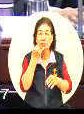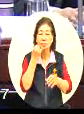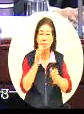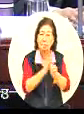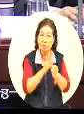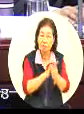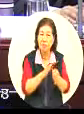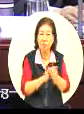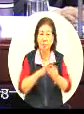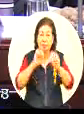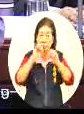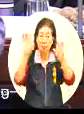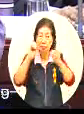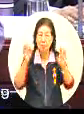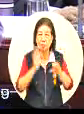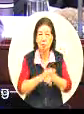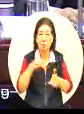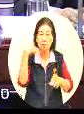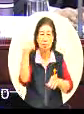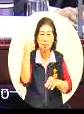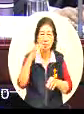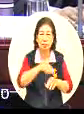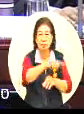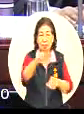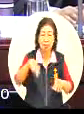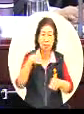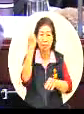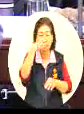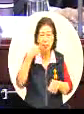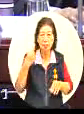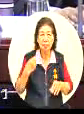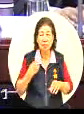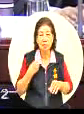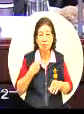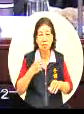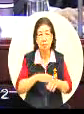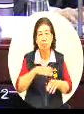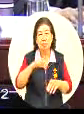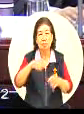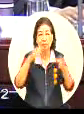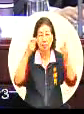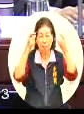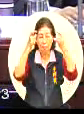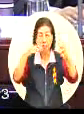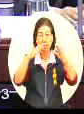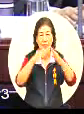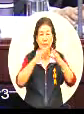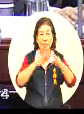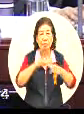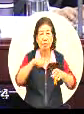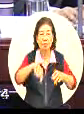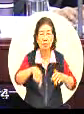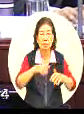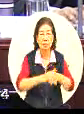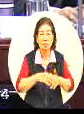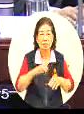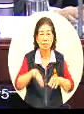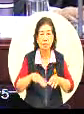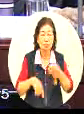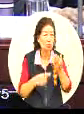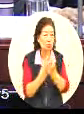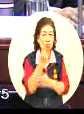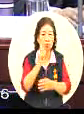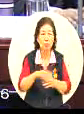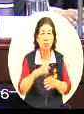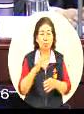让大家更认识高雄的多元丰富啊，这样就会不会把观光的景点只集